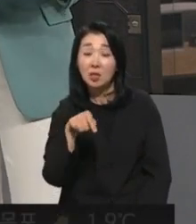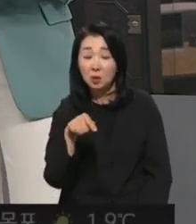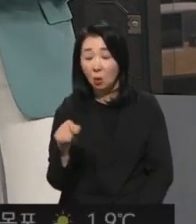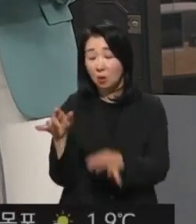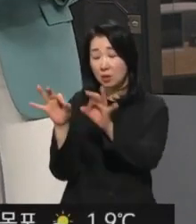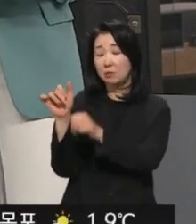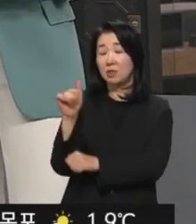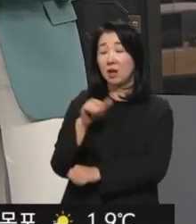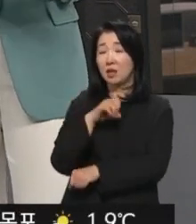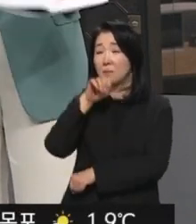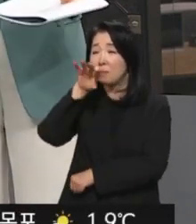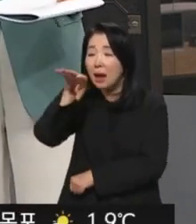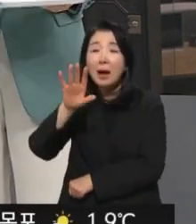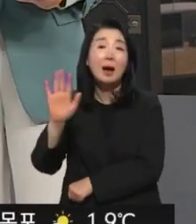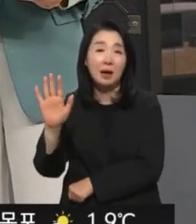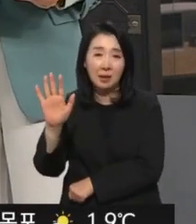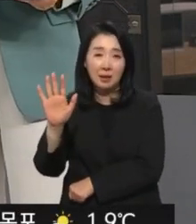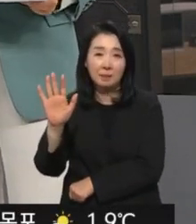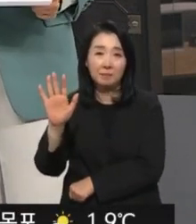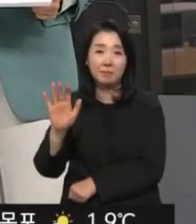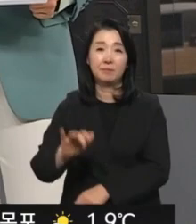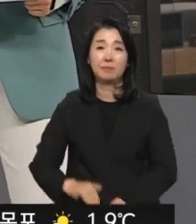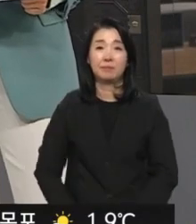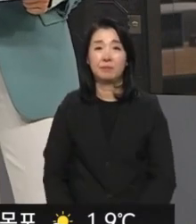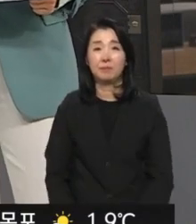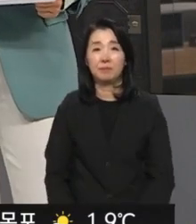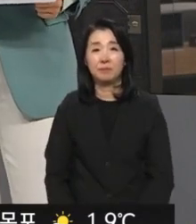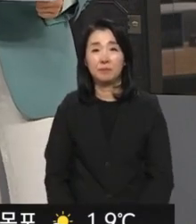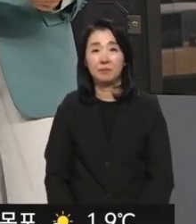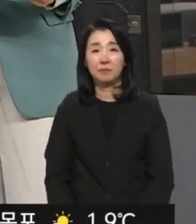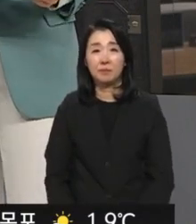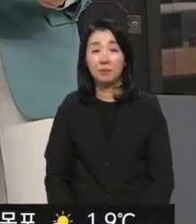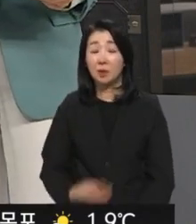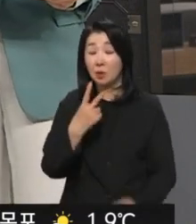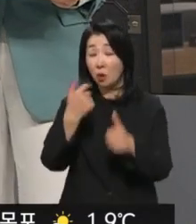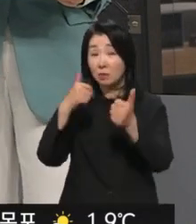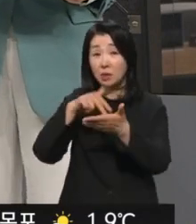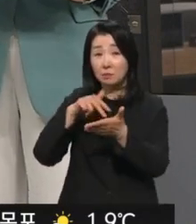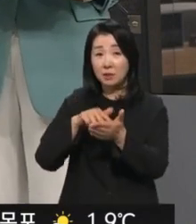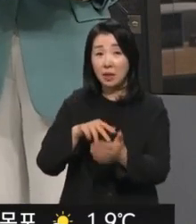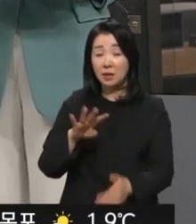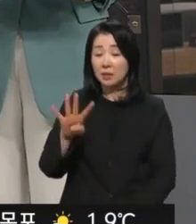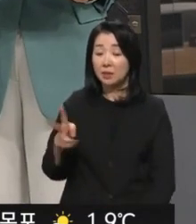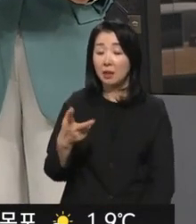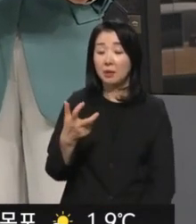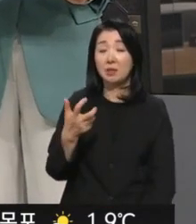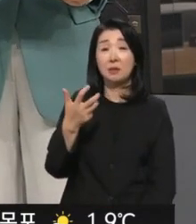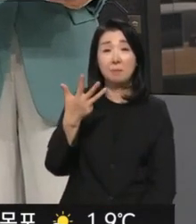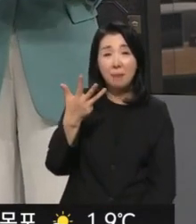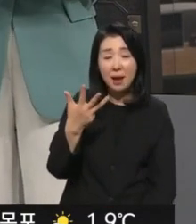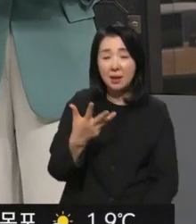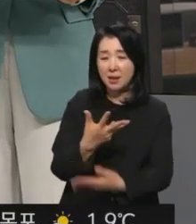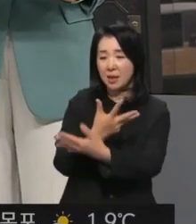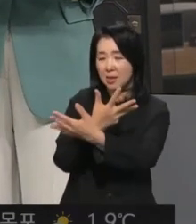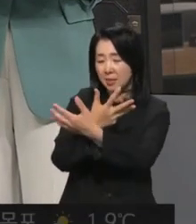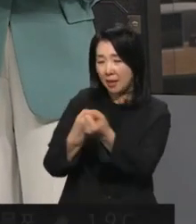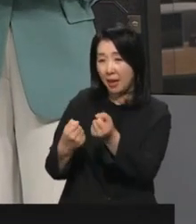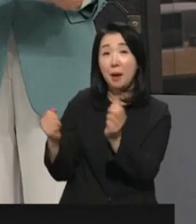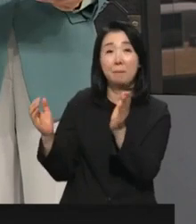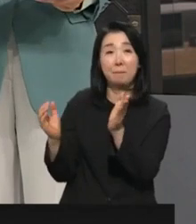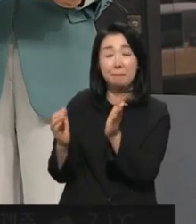씨가 입을 열지 않을 요인이다. 이런 분석이 나오고 있는데요. 검찰은 428억 약정설에 대해서